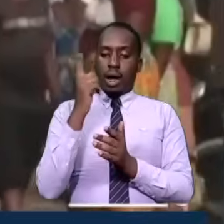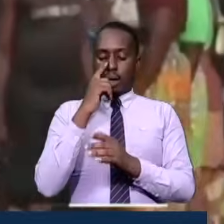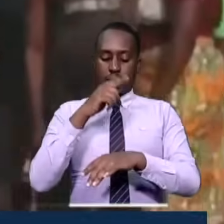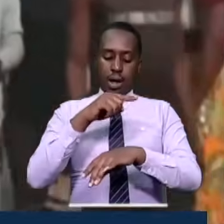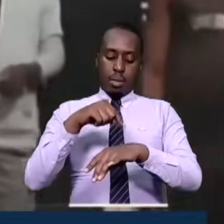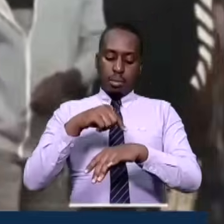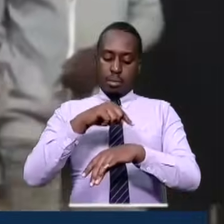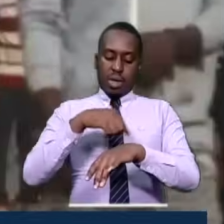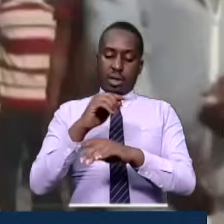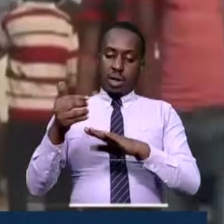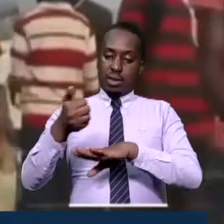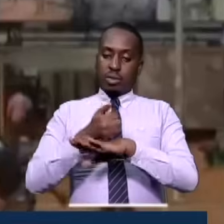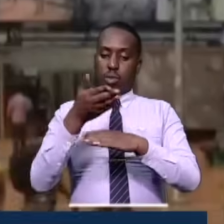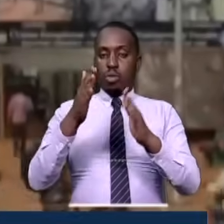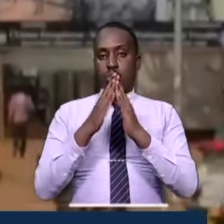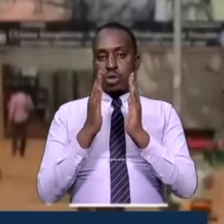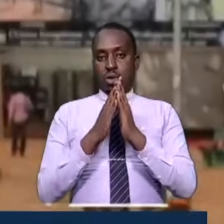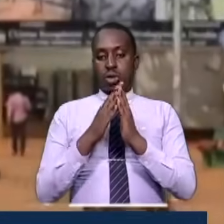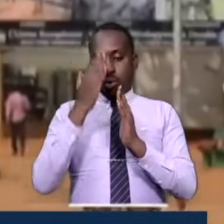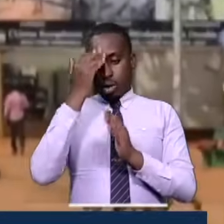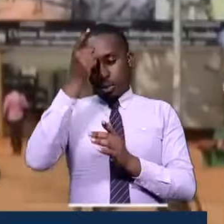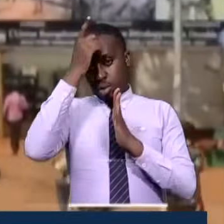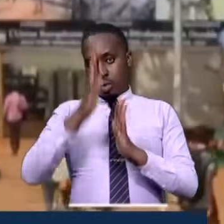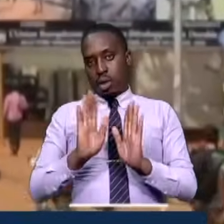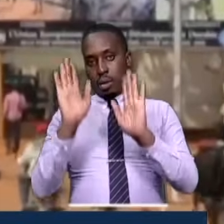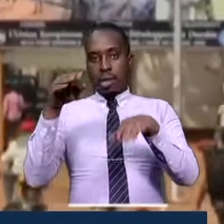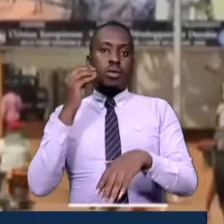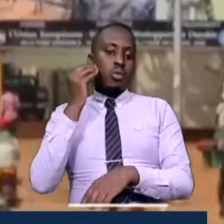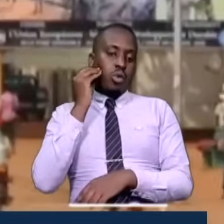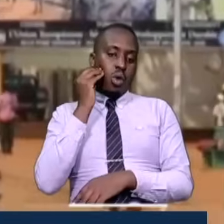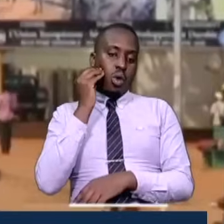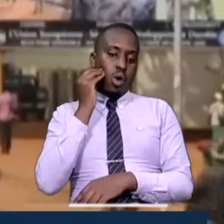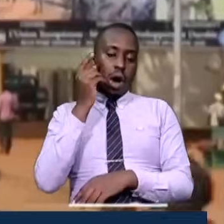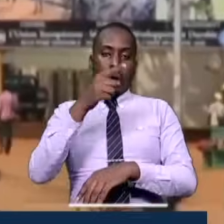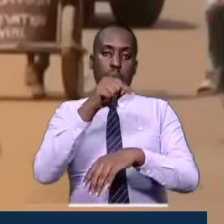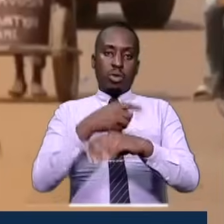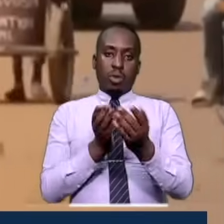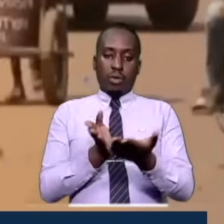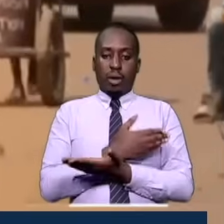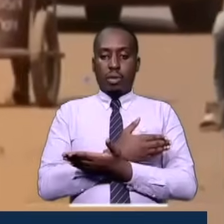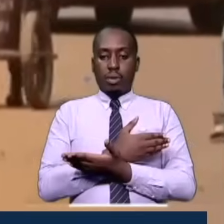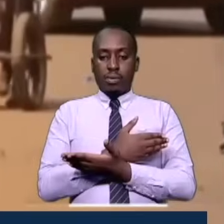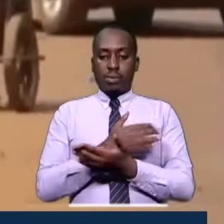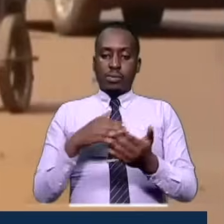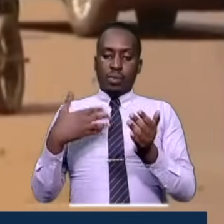yari yarashyizweho muri uyu mujyi yo kuba abaturage bose bageze mu ngo zabo. Ayo masaha yakuweho